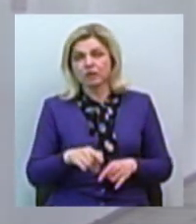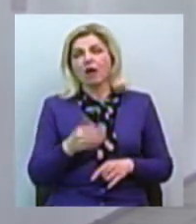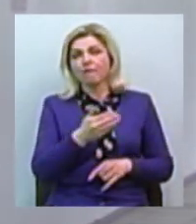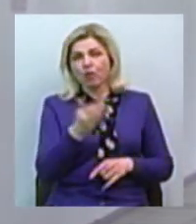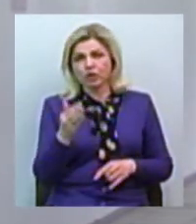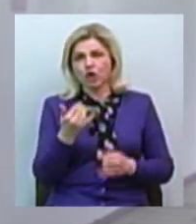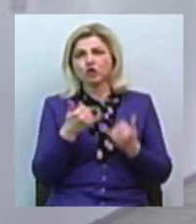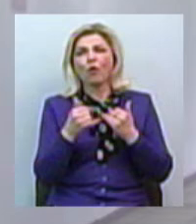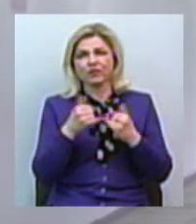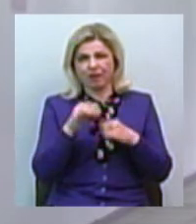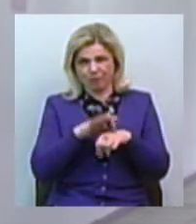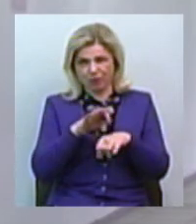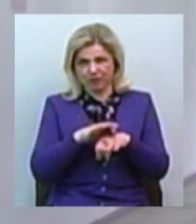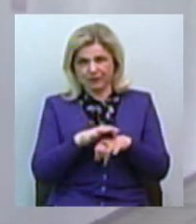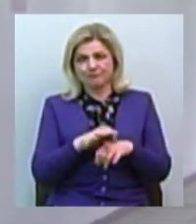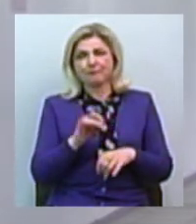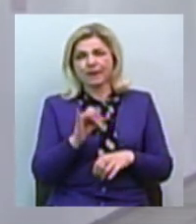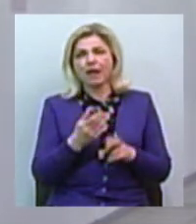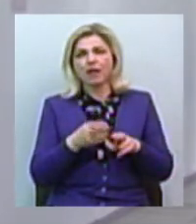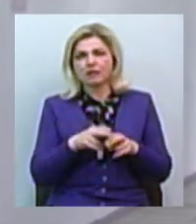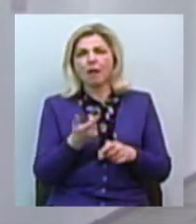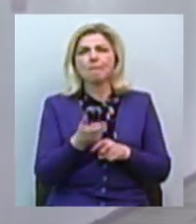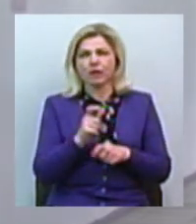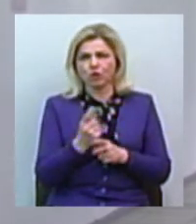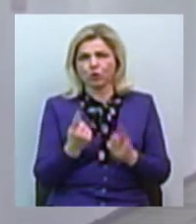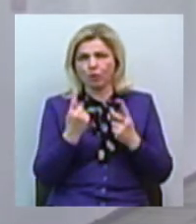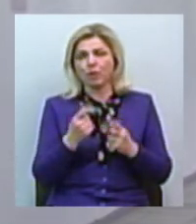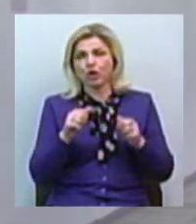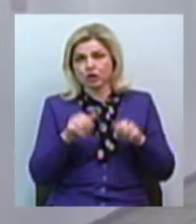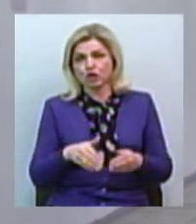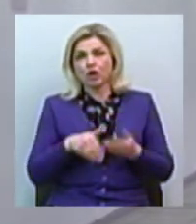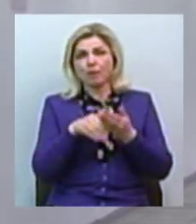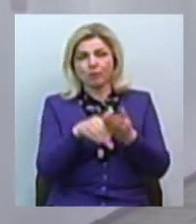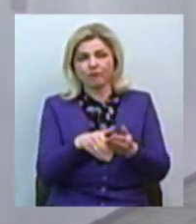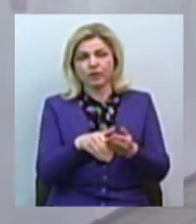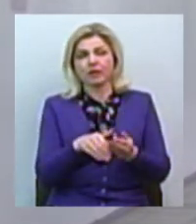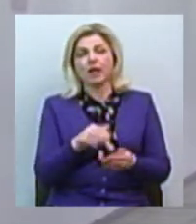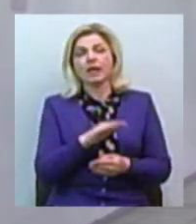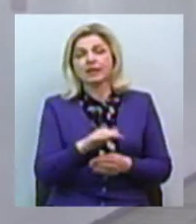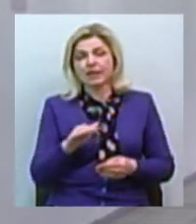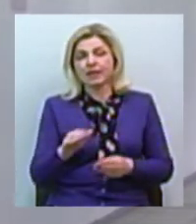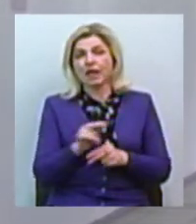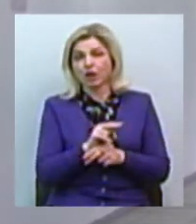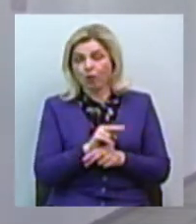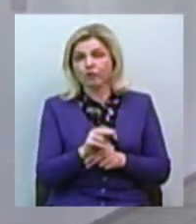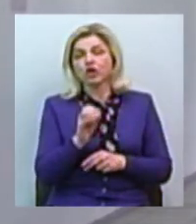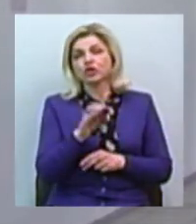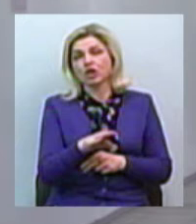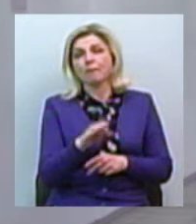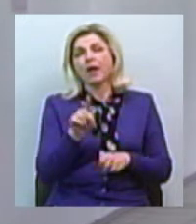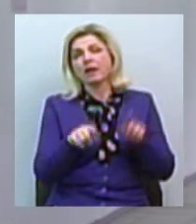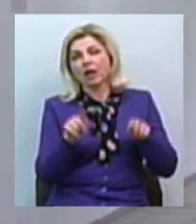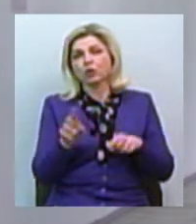народжуються жовтяницею. І це більш глобально, ми вирішили допомогти більшій кількості дітей, ніж одиниці, які